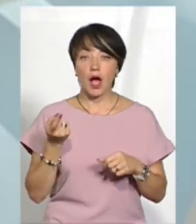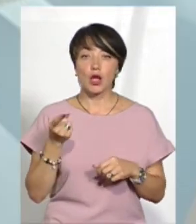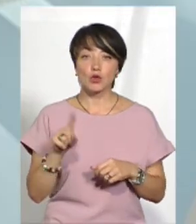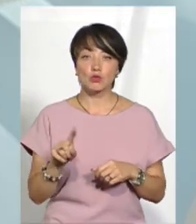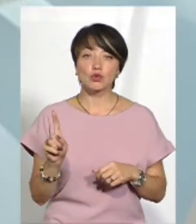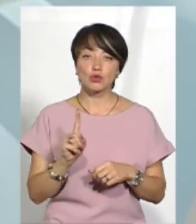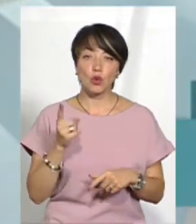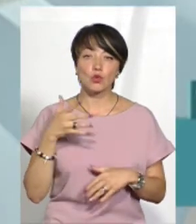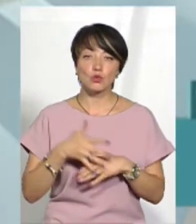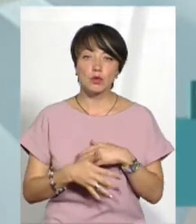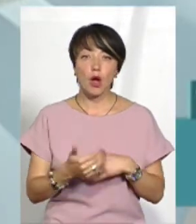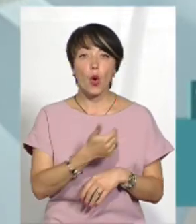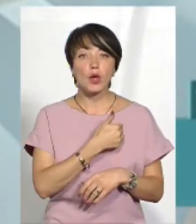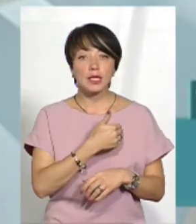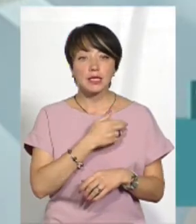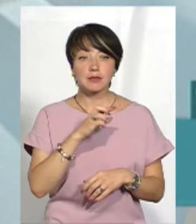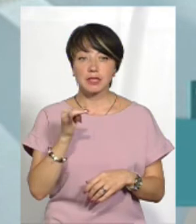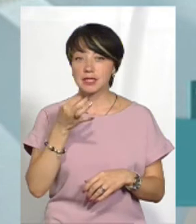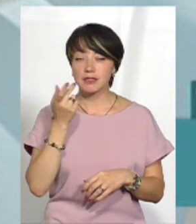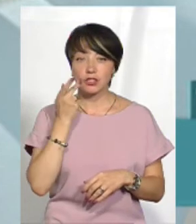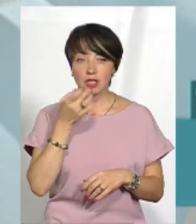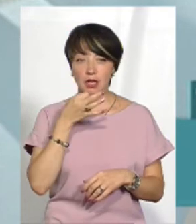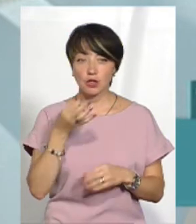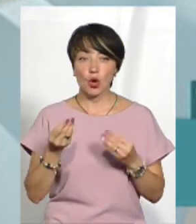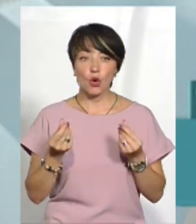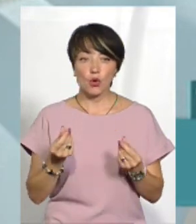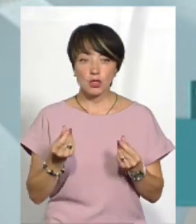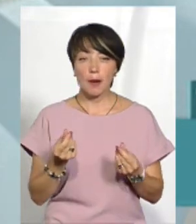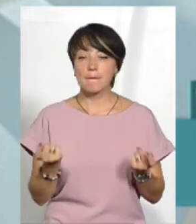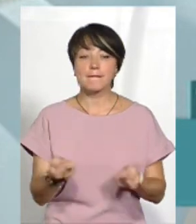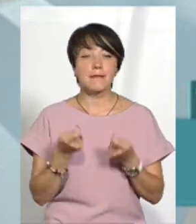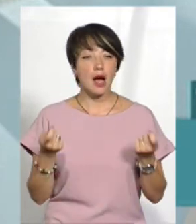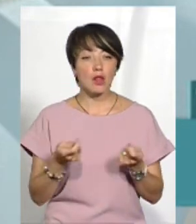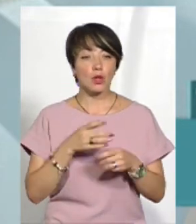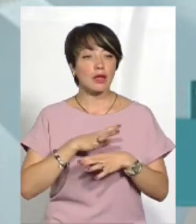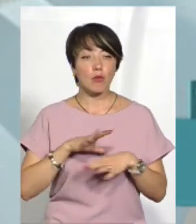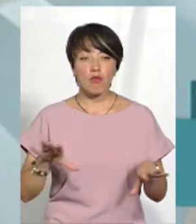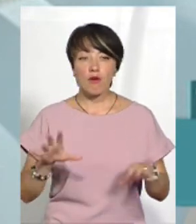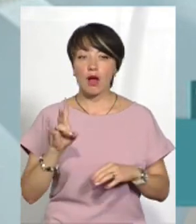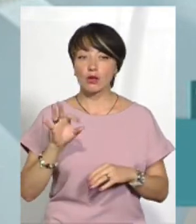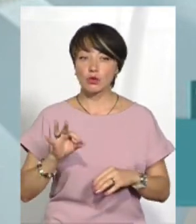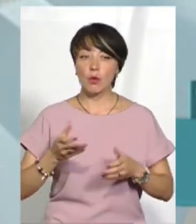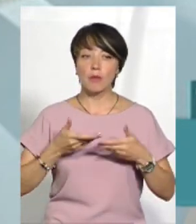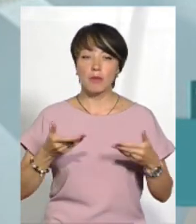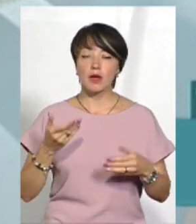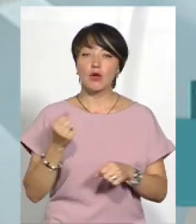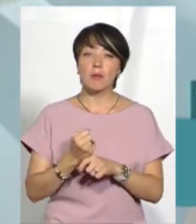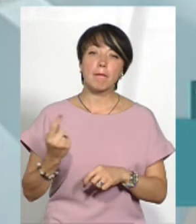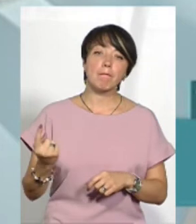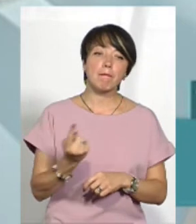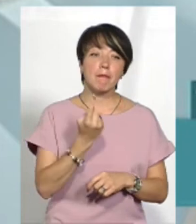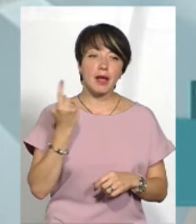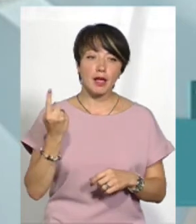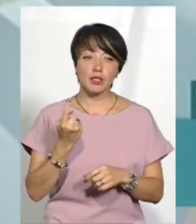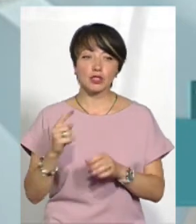що, розумієте, хотілося б, як завжди кажуть, грошей мало не буває. Але ми робимо перші кроки, і як